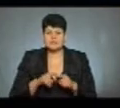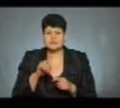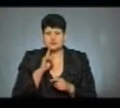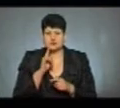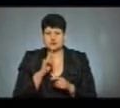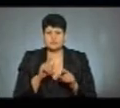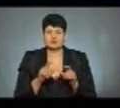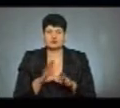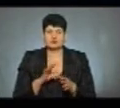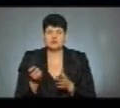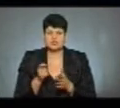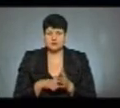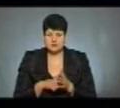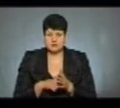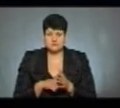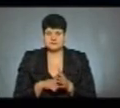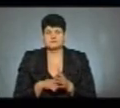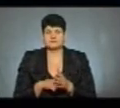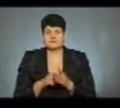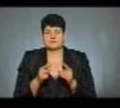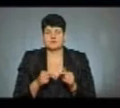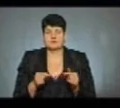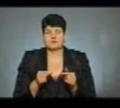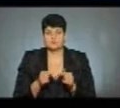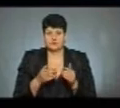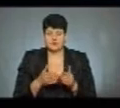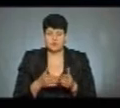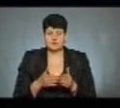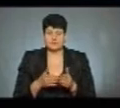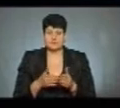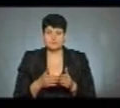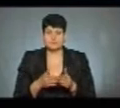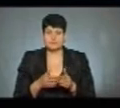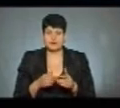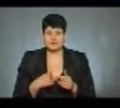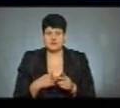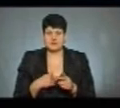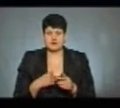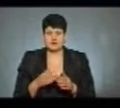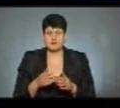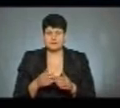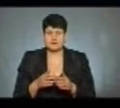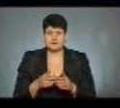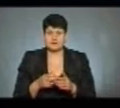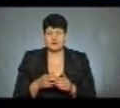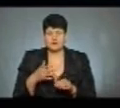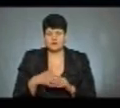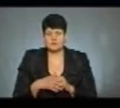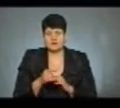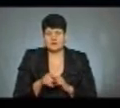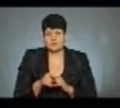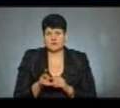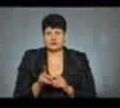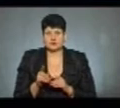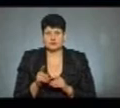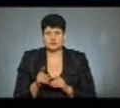було зачинено, так відповідно в рішенні, так відповідно і ми позиціонували її як таку, суб'єкт